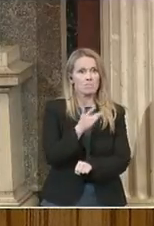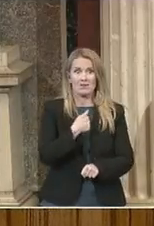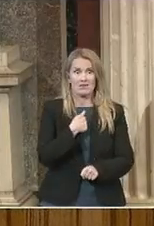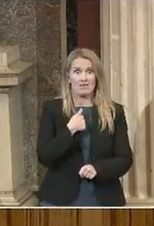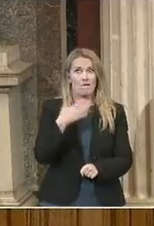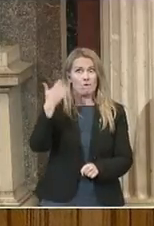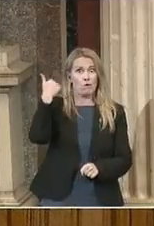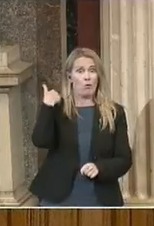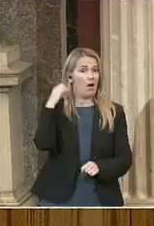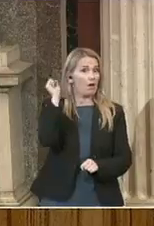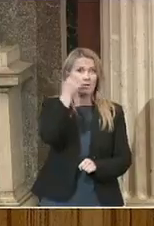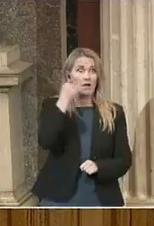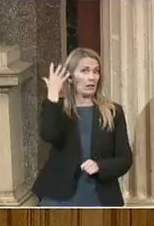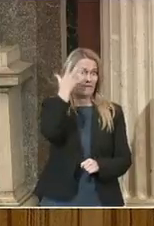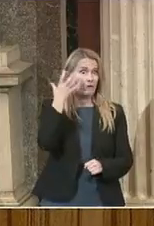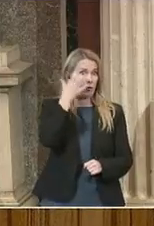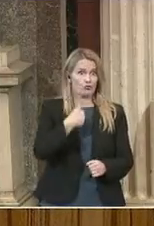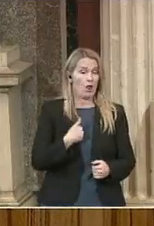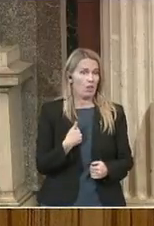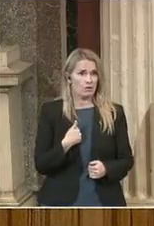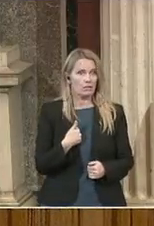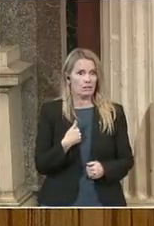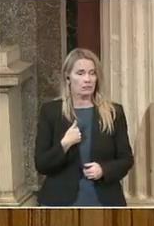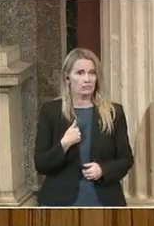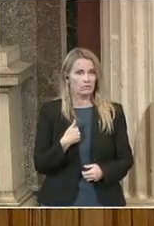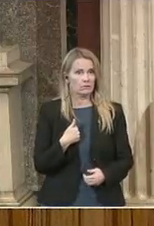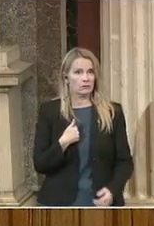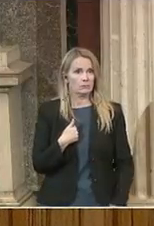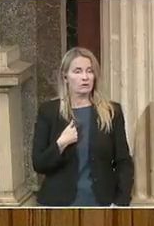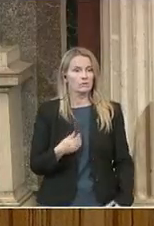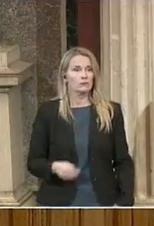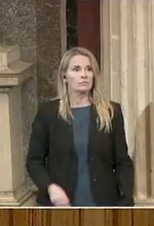nicht vorstellen ich habe es